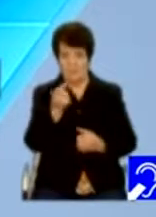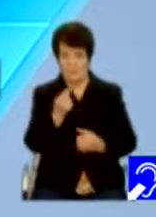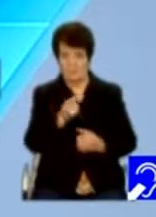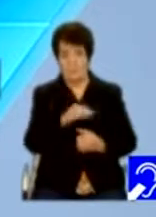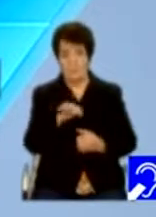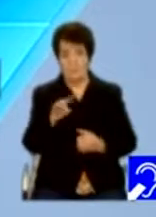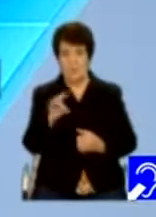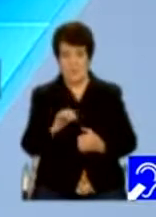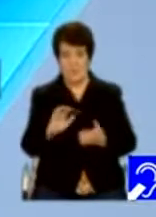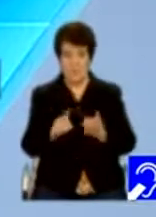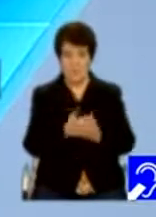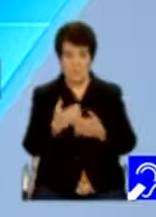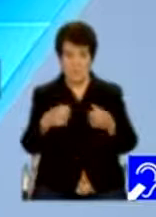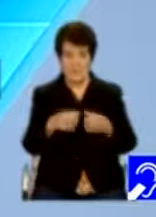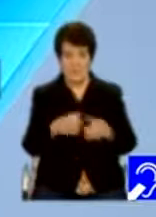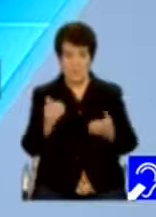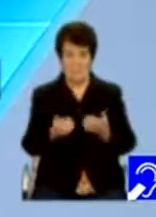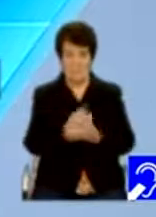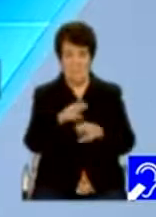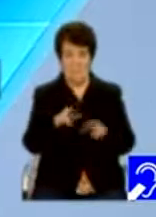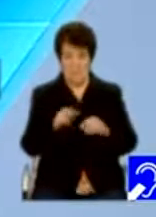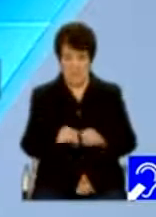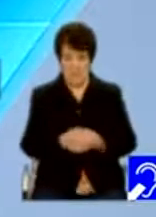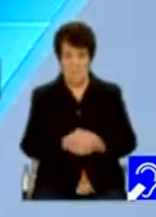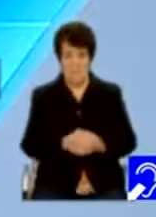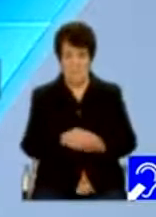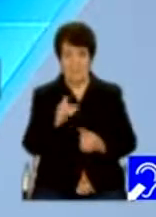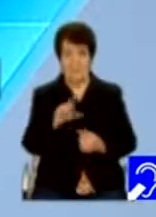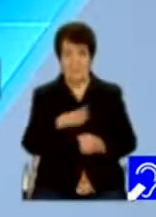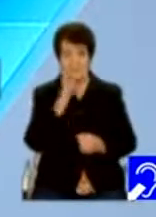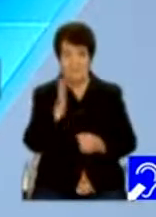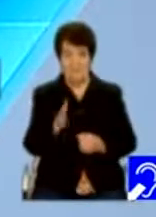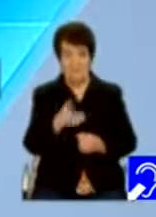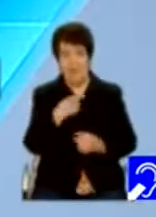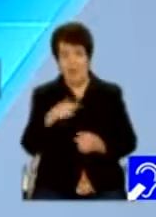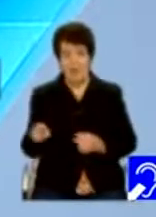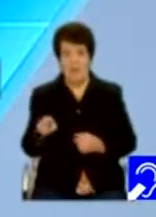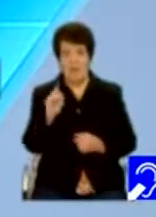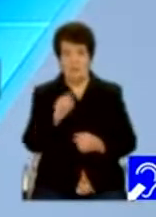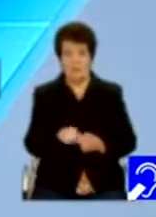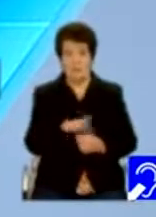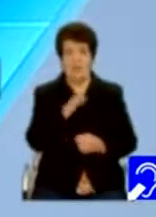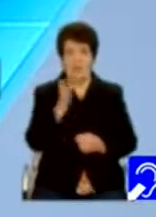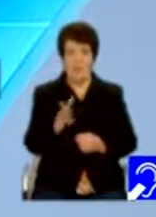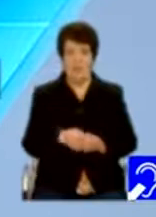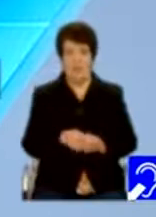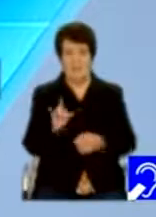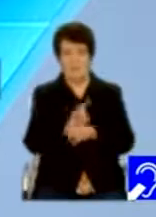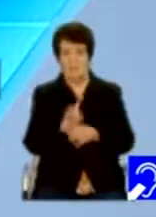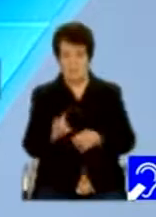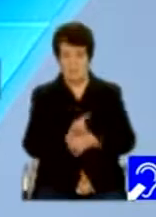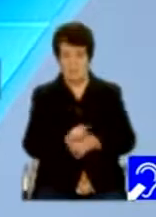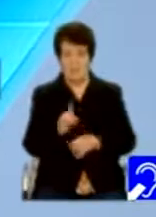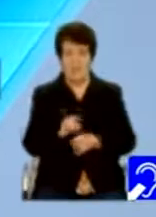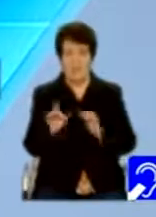să alegeți o nouă echipă, un nou parlament și cu siguranță el va fi altul decât cel care ne-a furat, ne-a jepmănit și